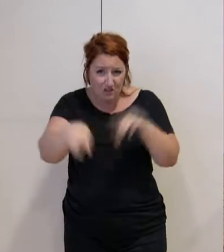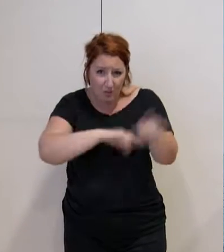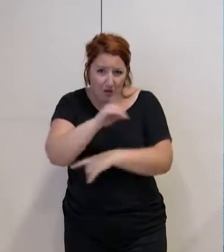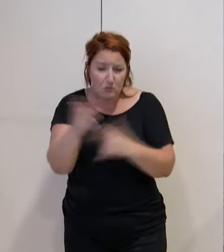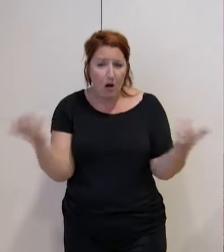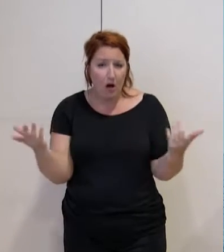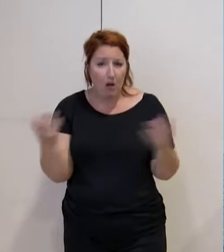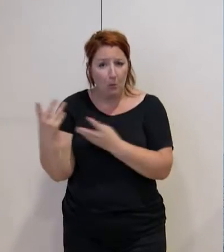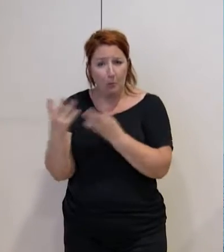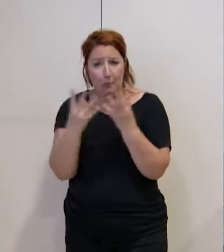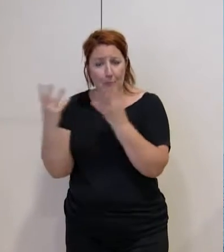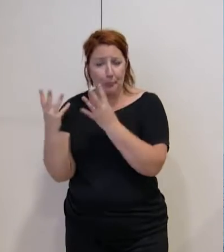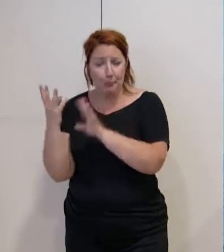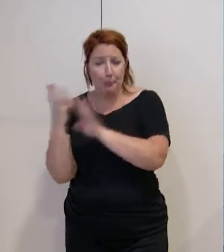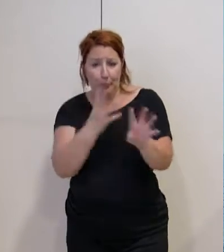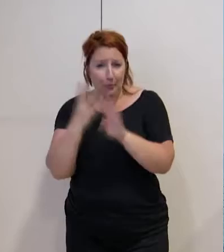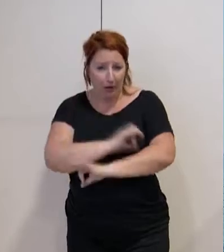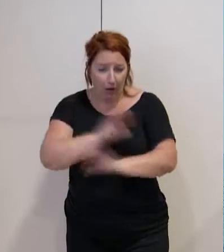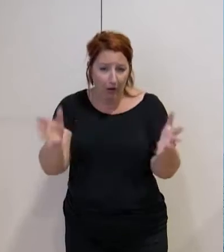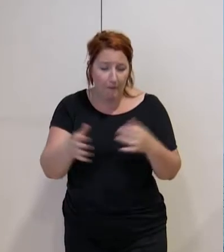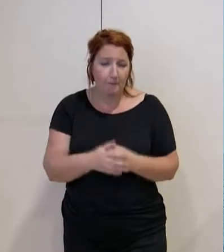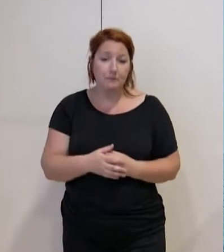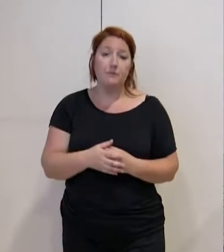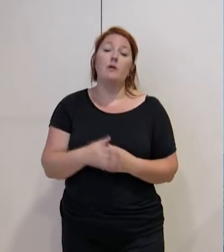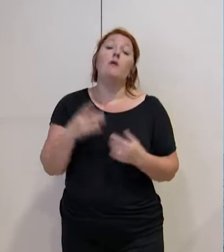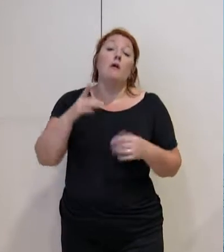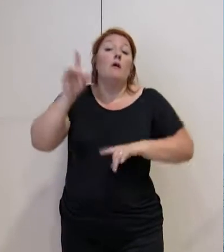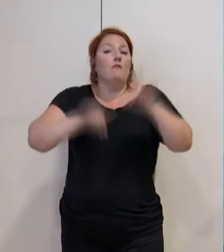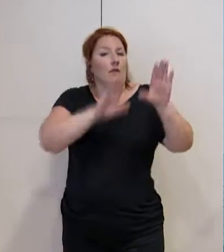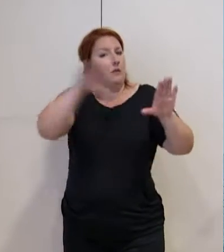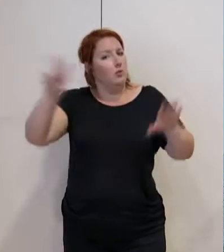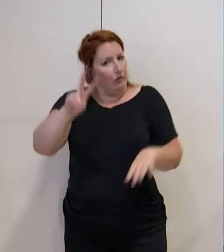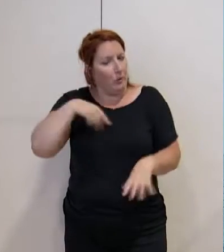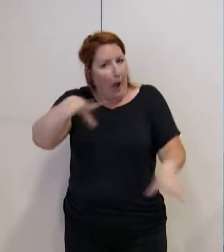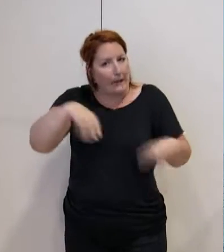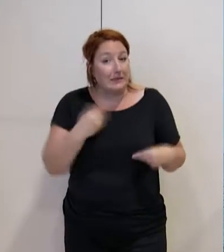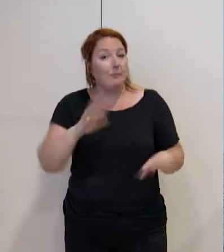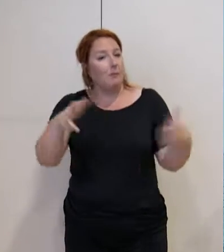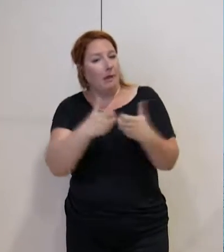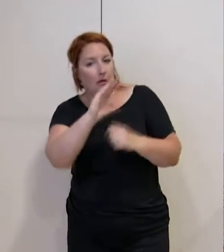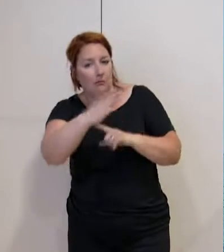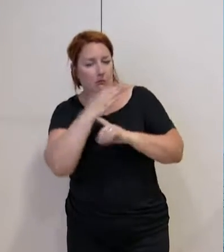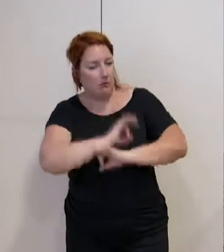ce que nous ne contestons pas en soi, mais sans nous dire le véritable coût de cette fête. Vous avez